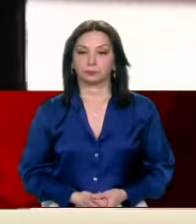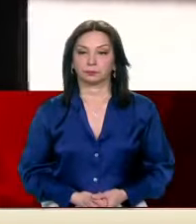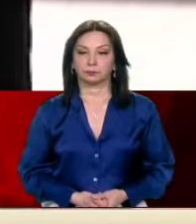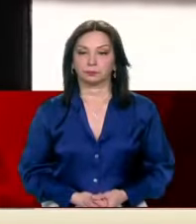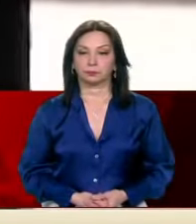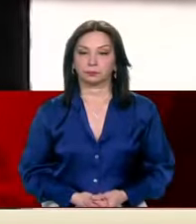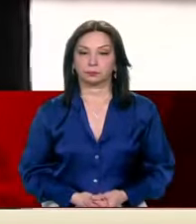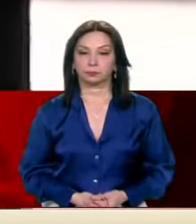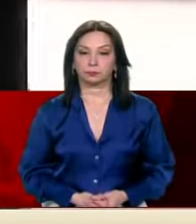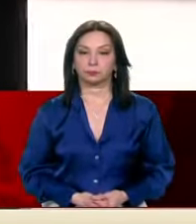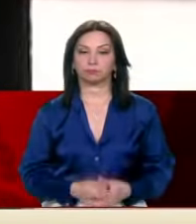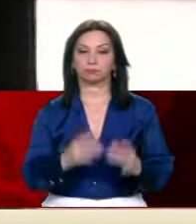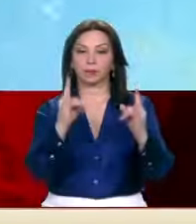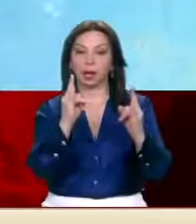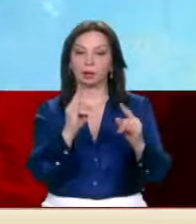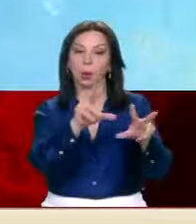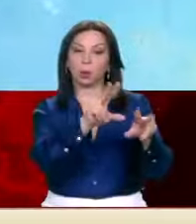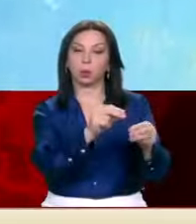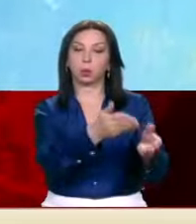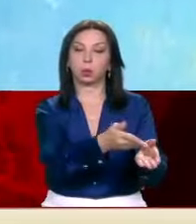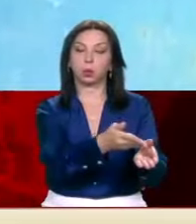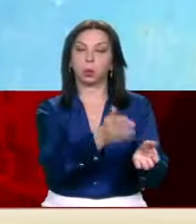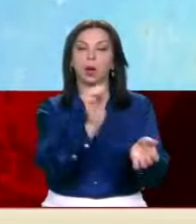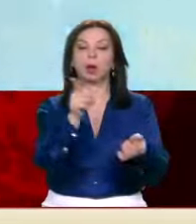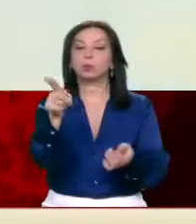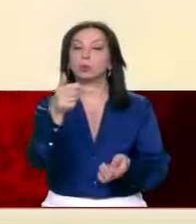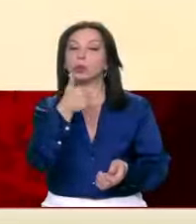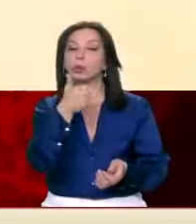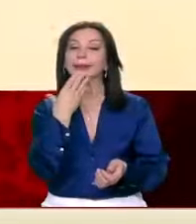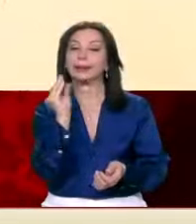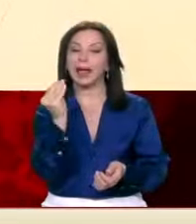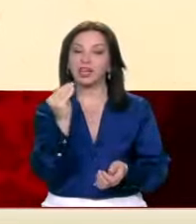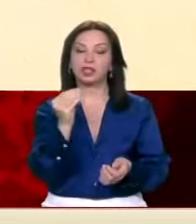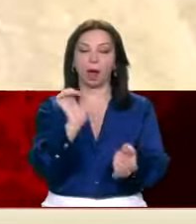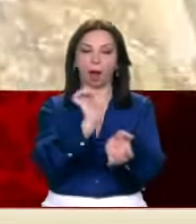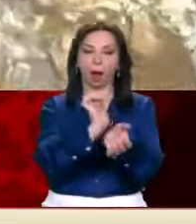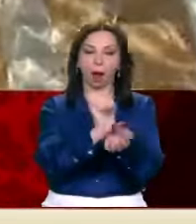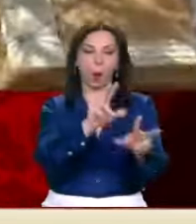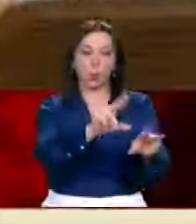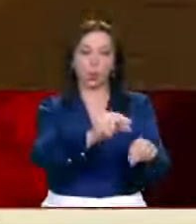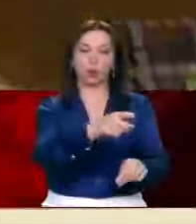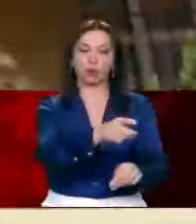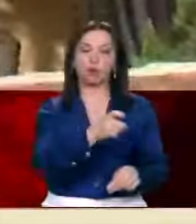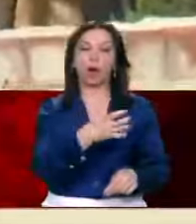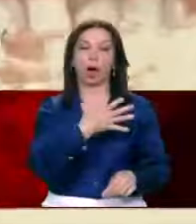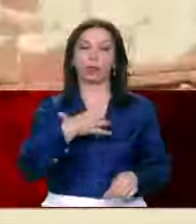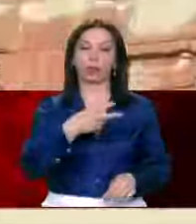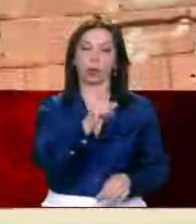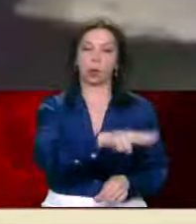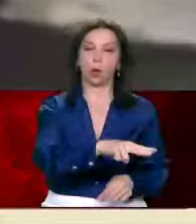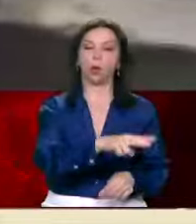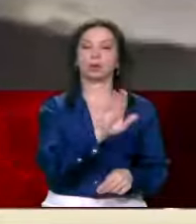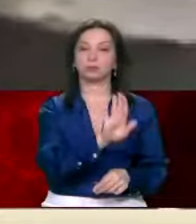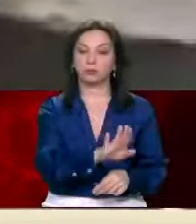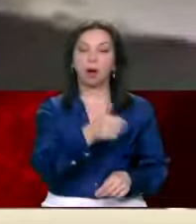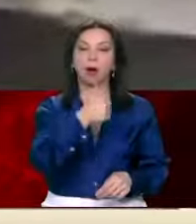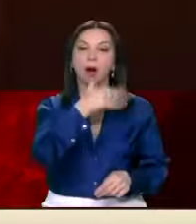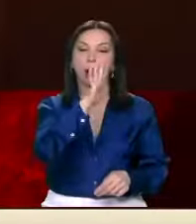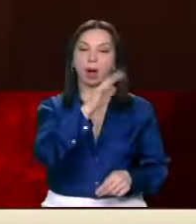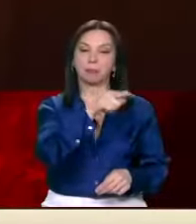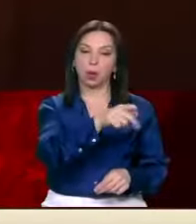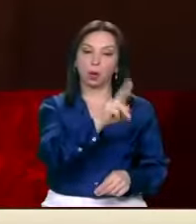Ben adamlar yataktayken... Uyuyan ailesine kurşun yağdırdı. Annesiyle abisini öldüren cani, kardeşini ve babasını